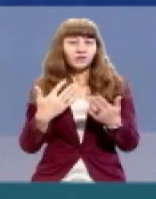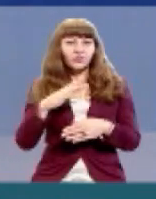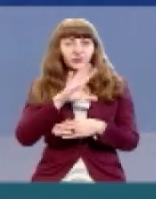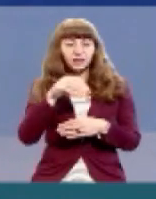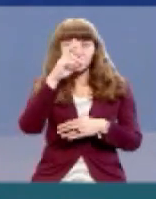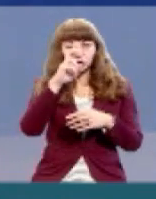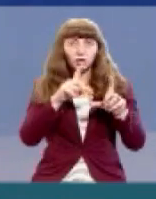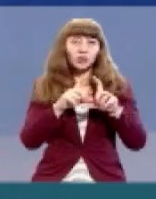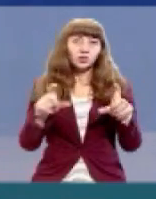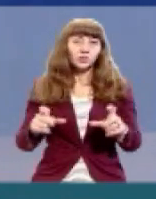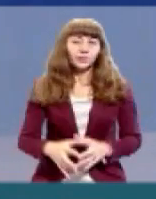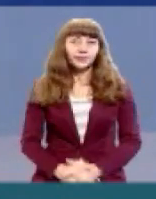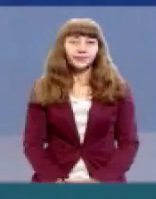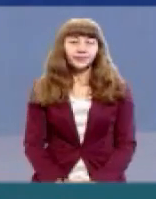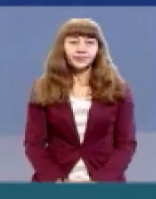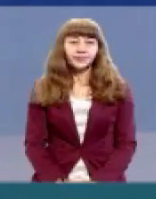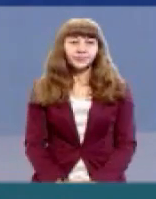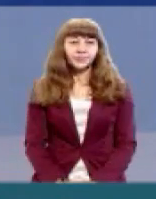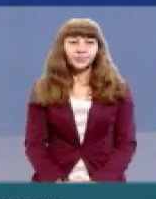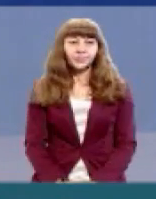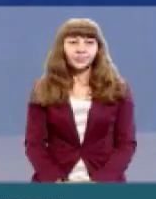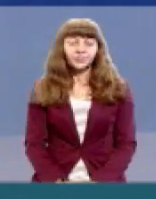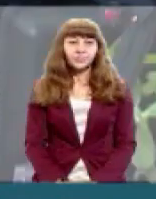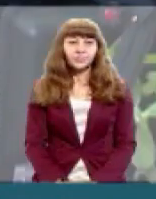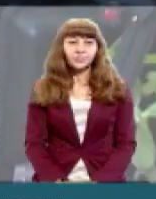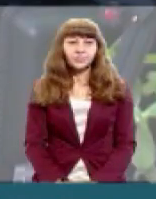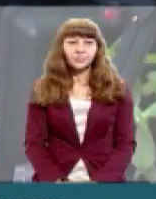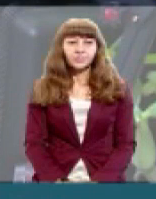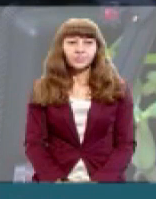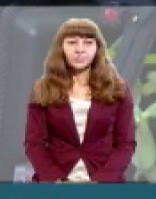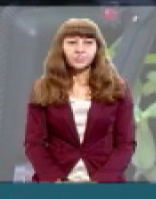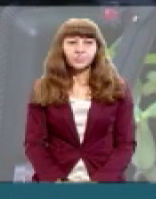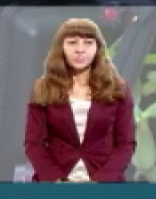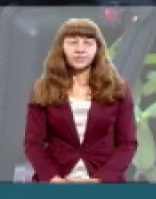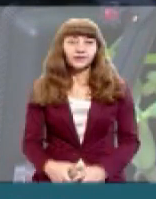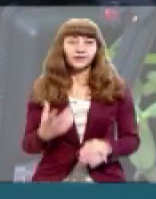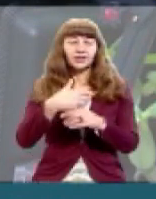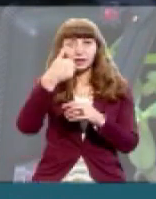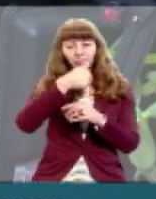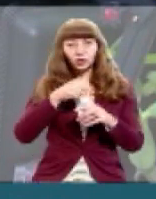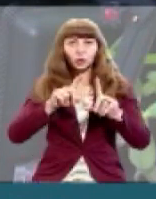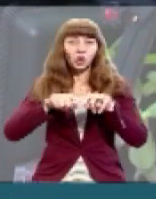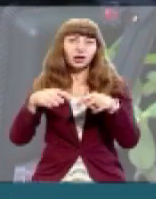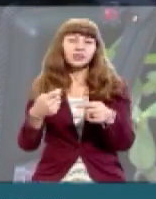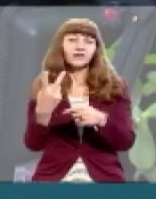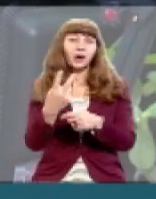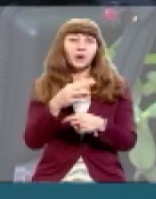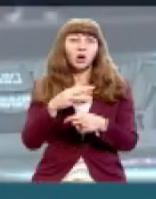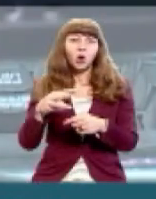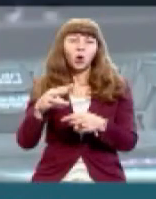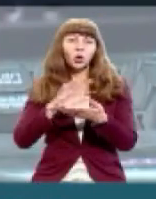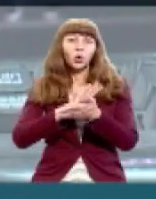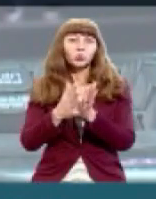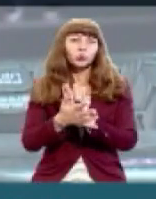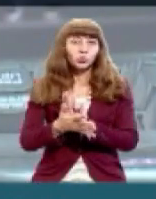мемлекеттік органдарда қатынас құруды бақылауды қамтамасыз етуге ниетті. Ағымдағы жылы мемлекеттік қызмет саласында 2 миллионнан астам қызмет